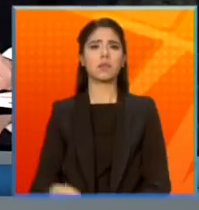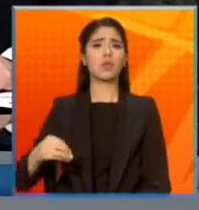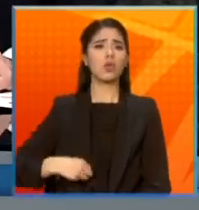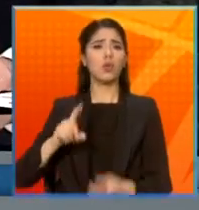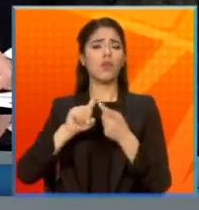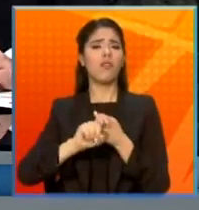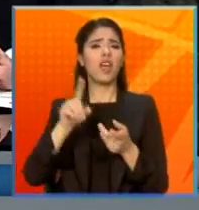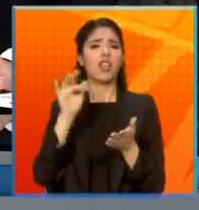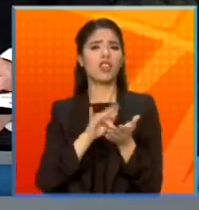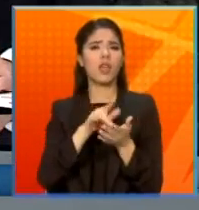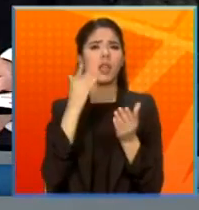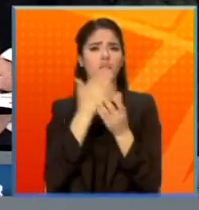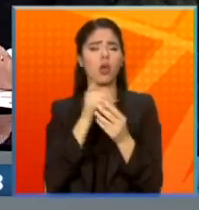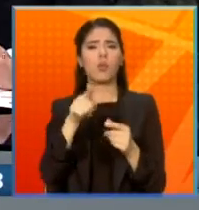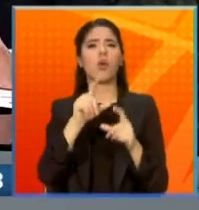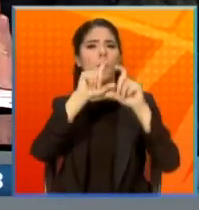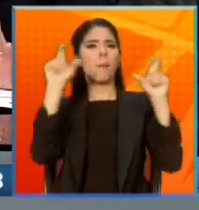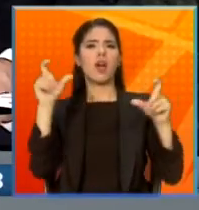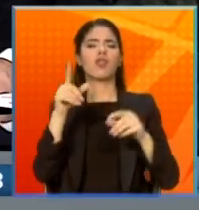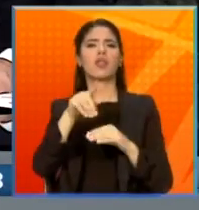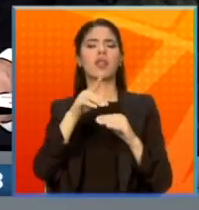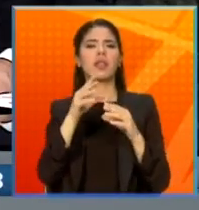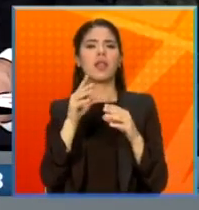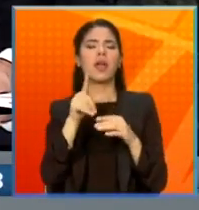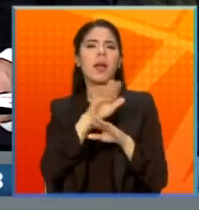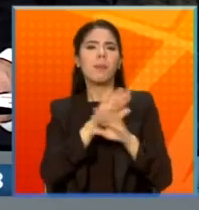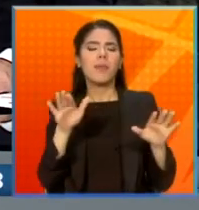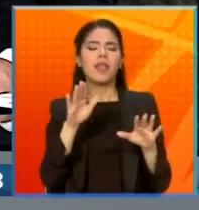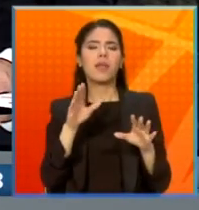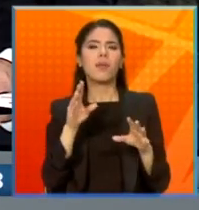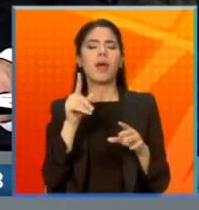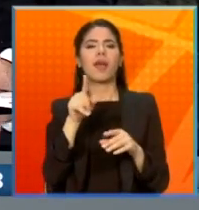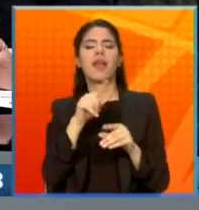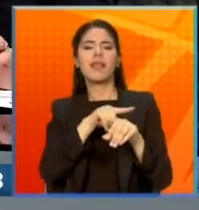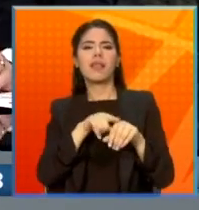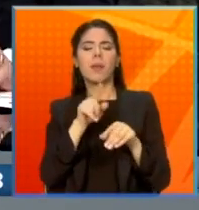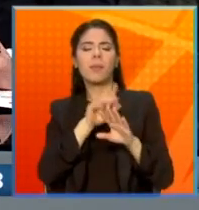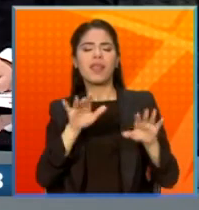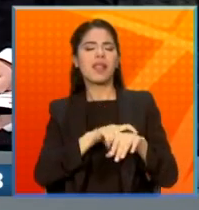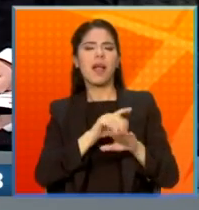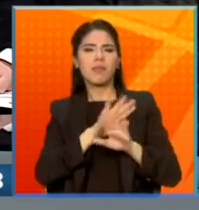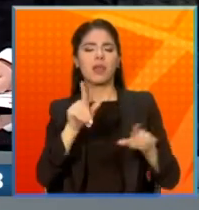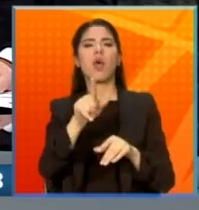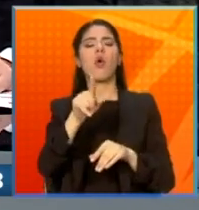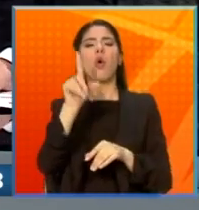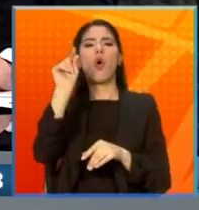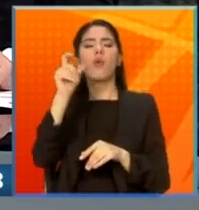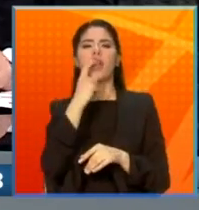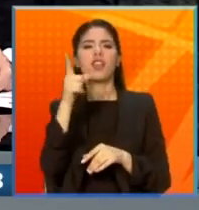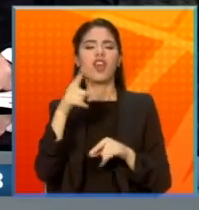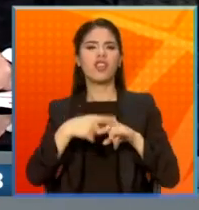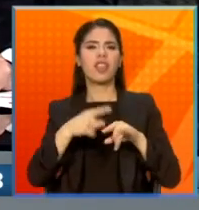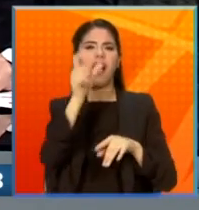Suç ve ceza dosyamızın bugünkü başlığı rafa kalkmak üzere olan tozlu bir dosya. 11 yaşında evinde katledilen Hande'nin